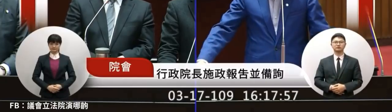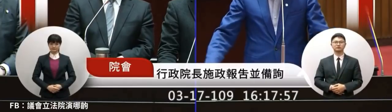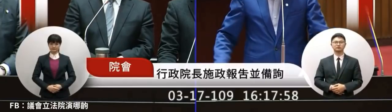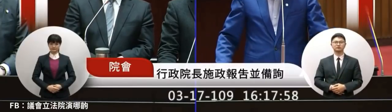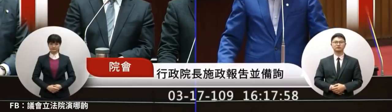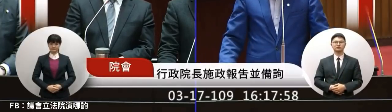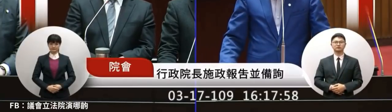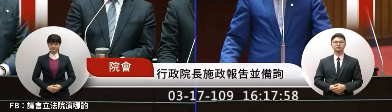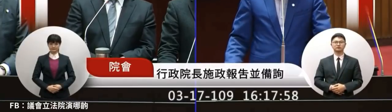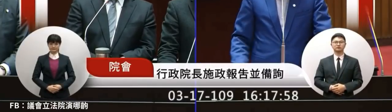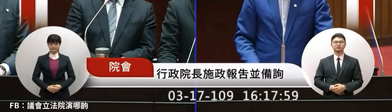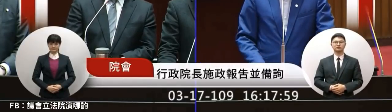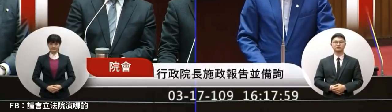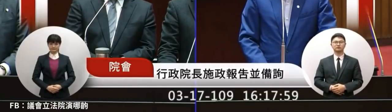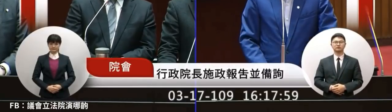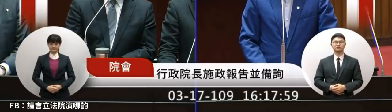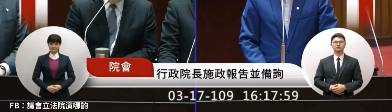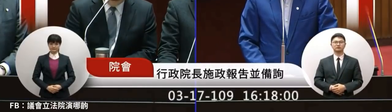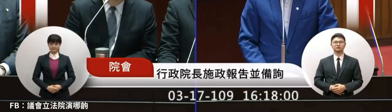我就这个